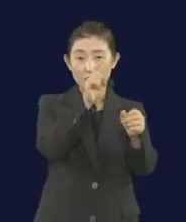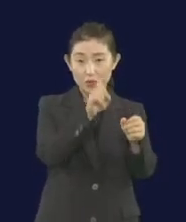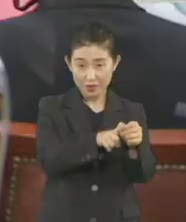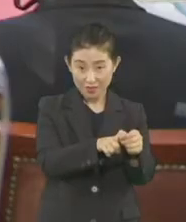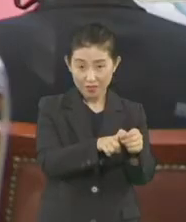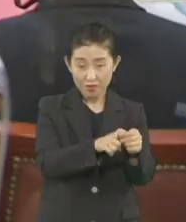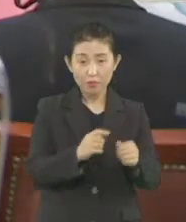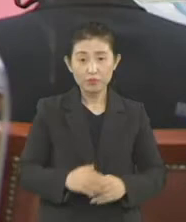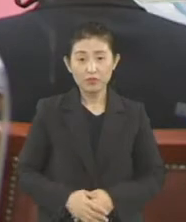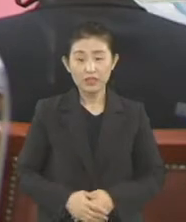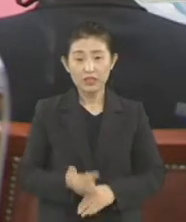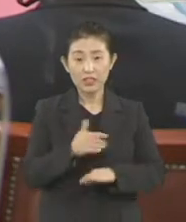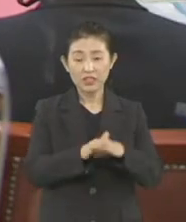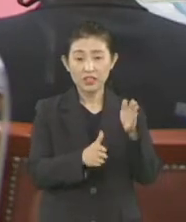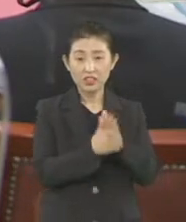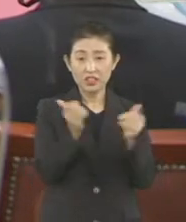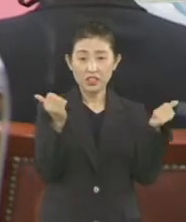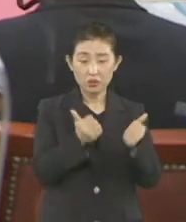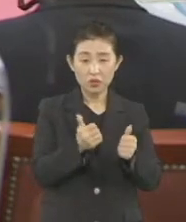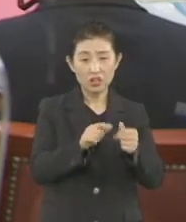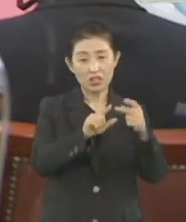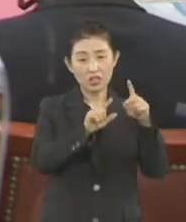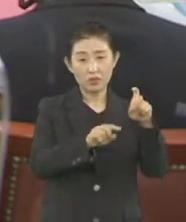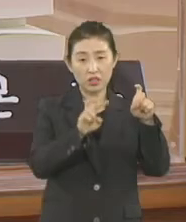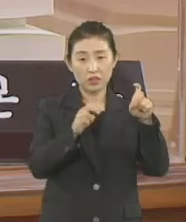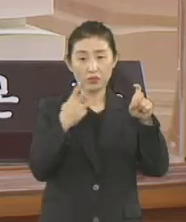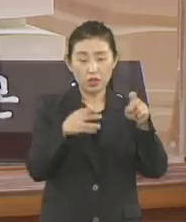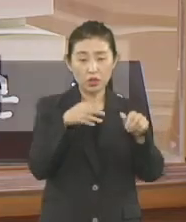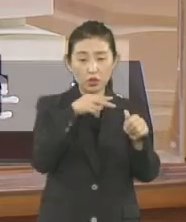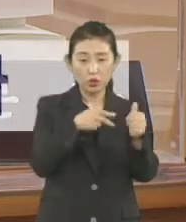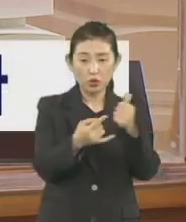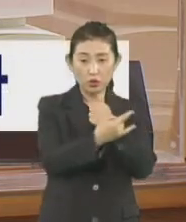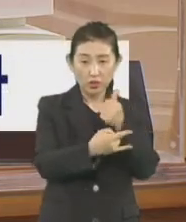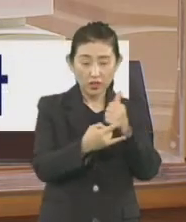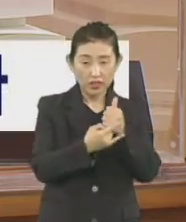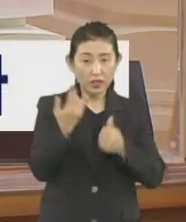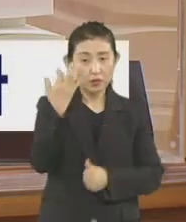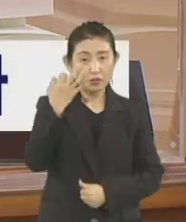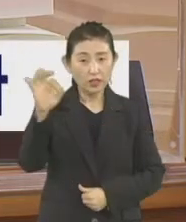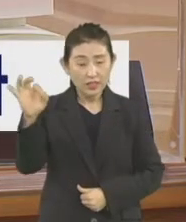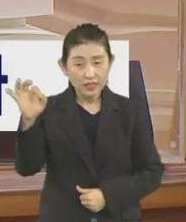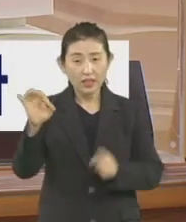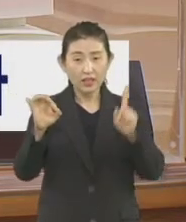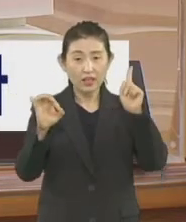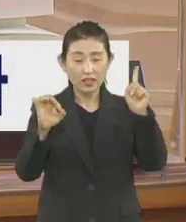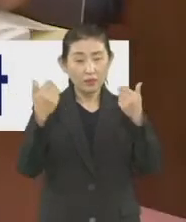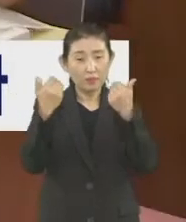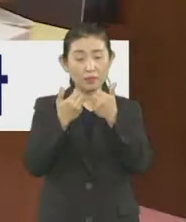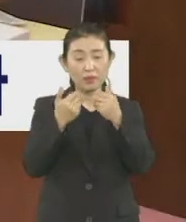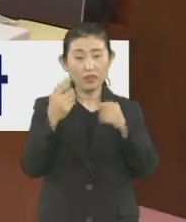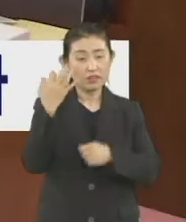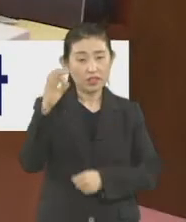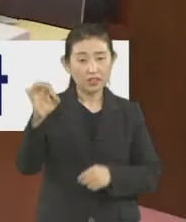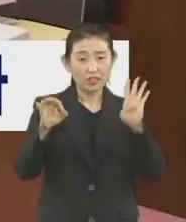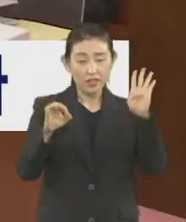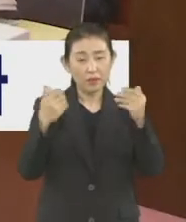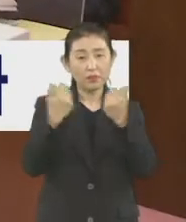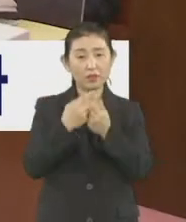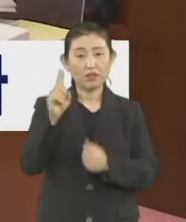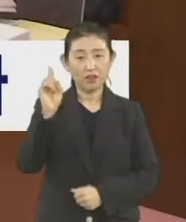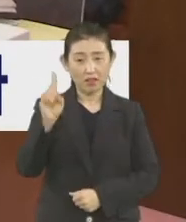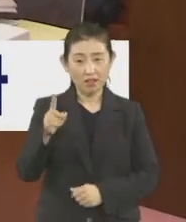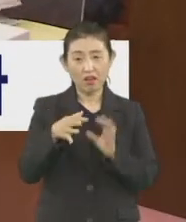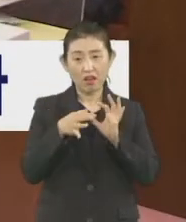위함이다. 대전시의회가 지난 23일 교육위원회에서 찬성 넷, 반대 한 표로 가결시킨 학교